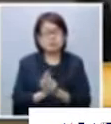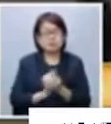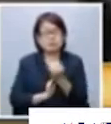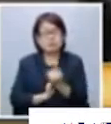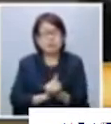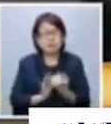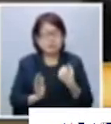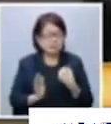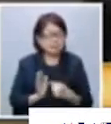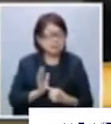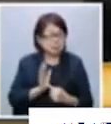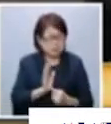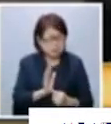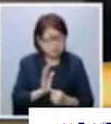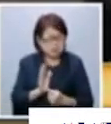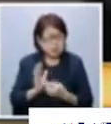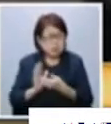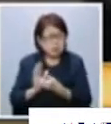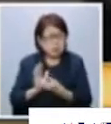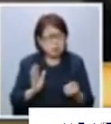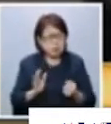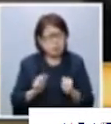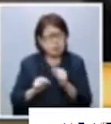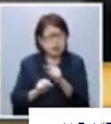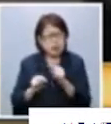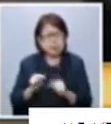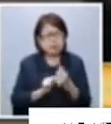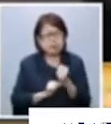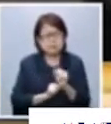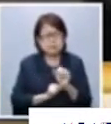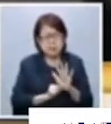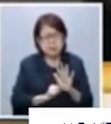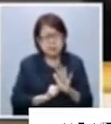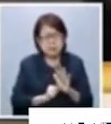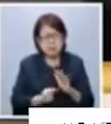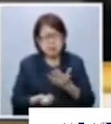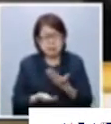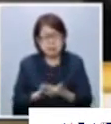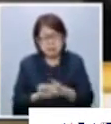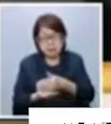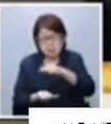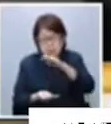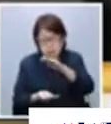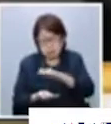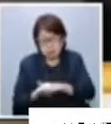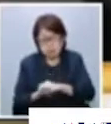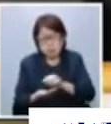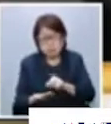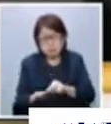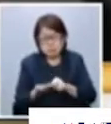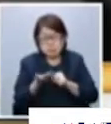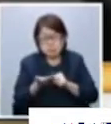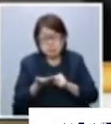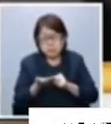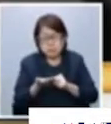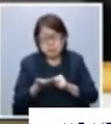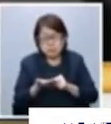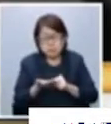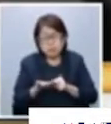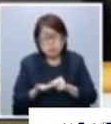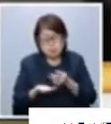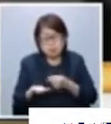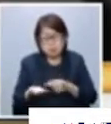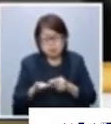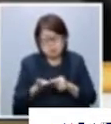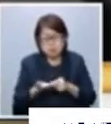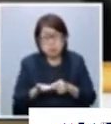ไว้ร้อยละ15นะครับจากเม็ดเงินที่กระทรวงต่างประเทศนะครับได้ขอรับงบประมาณม